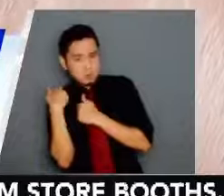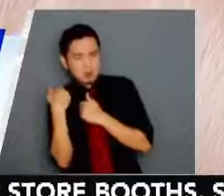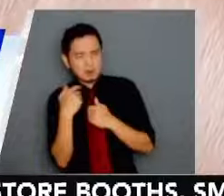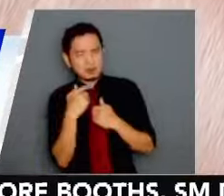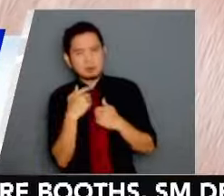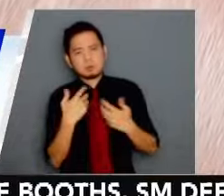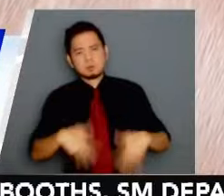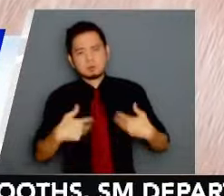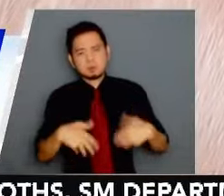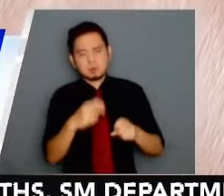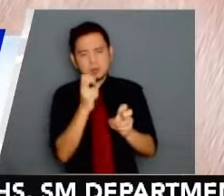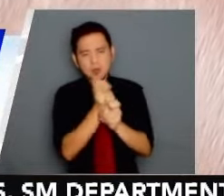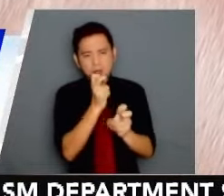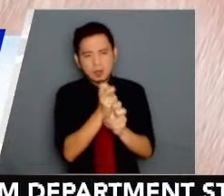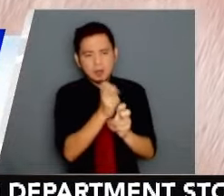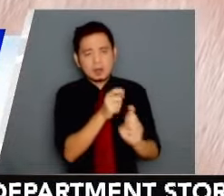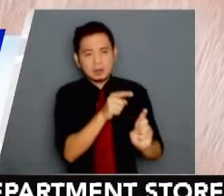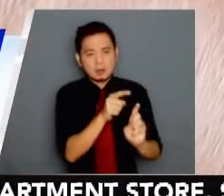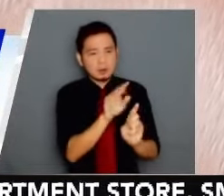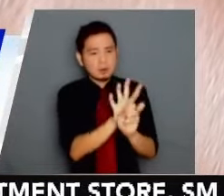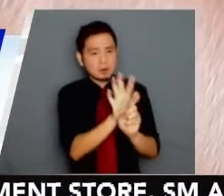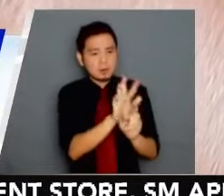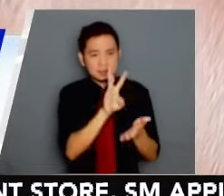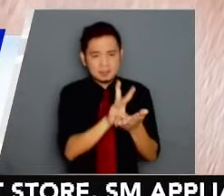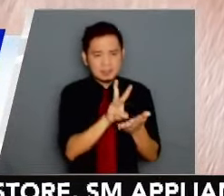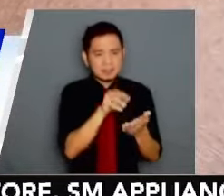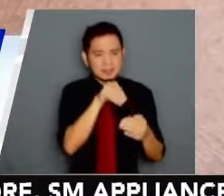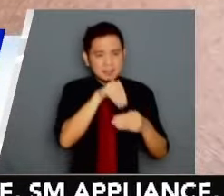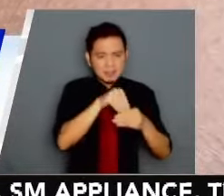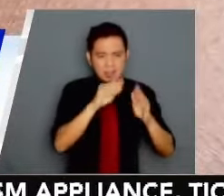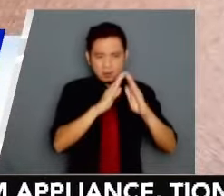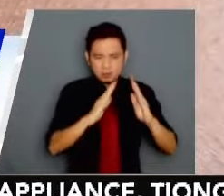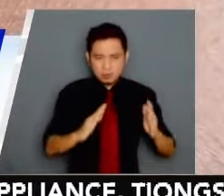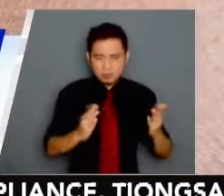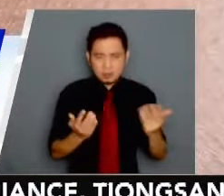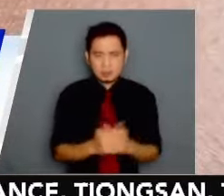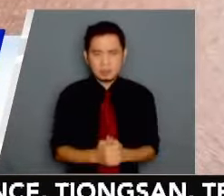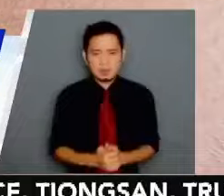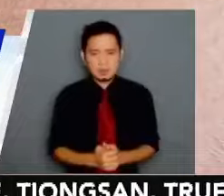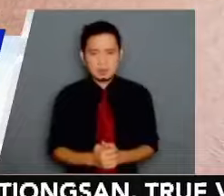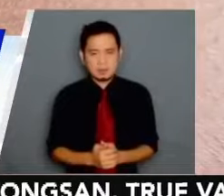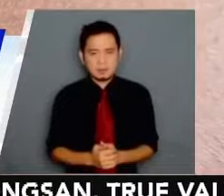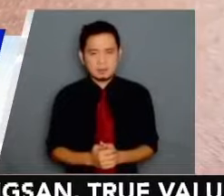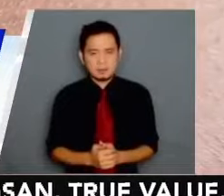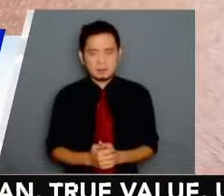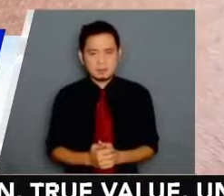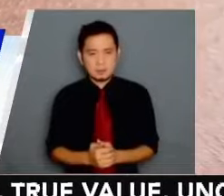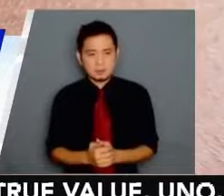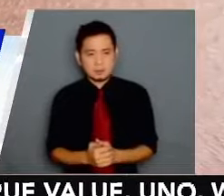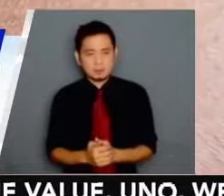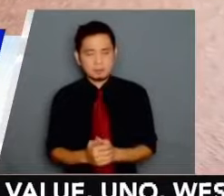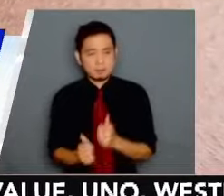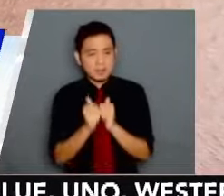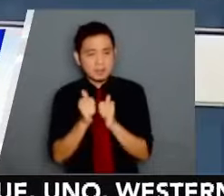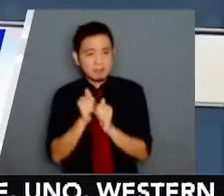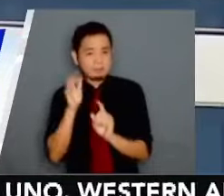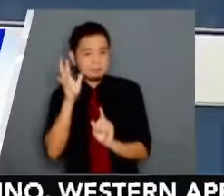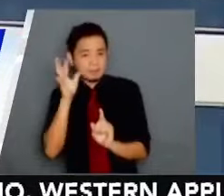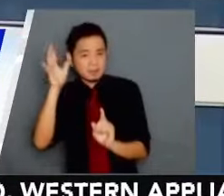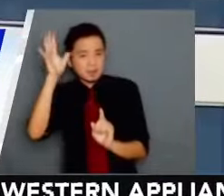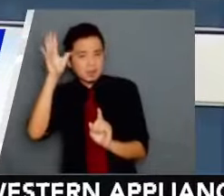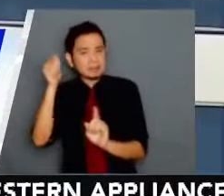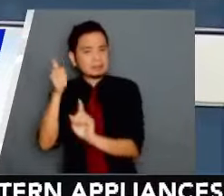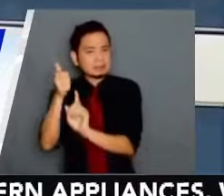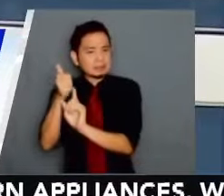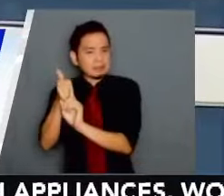crime na nangyayari sa mga tahanan at ang karaniwang may pakana sariling magula kaanak o tagapangalaga ng mga biktima isa sa